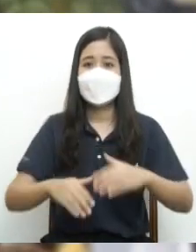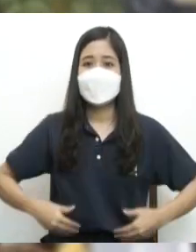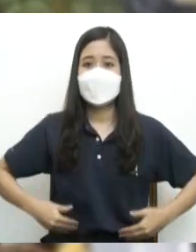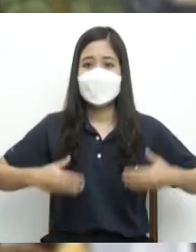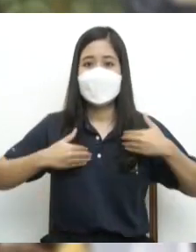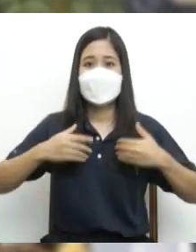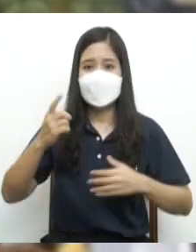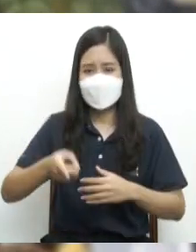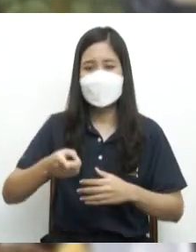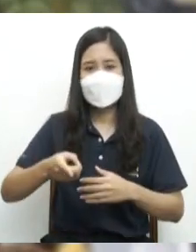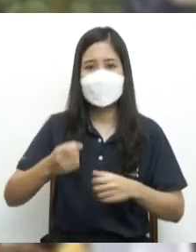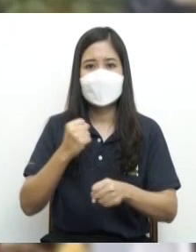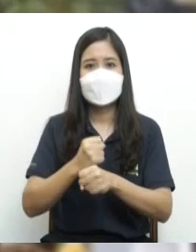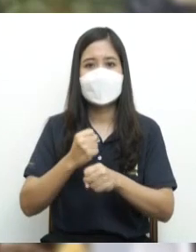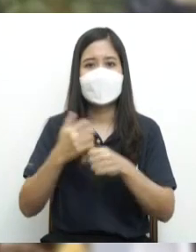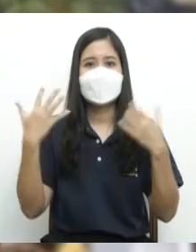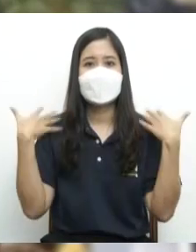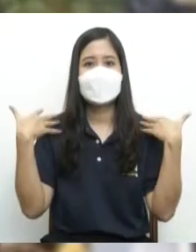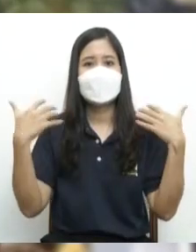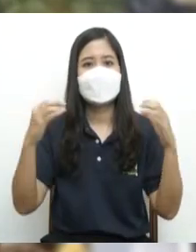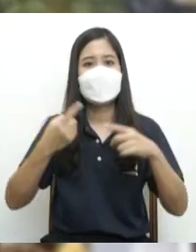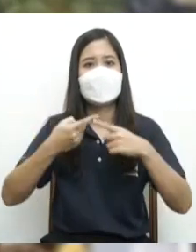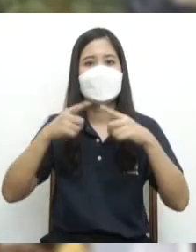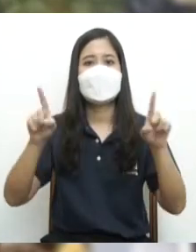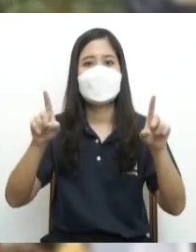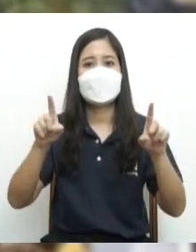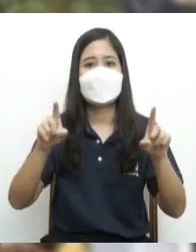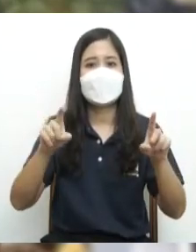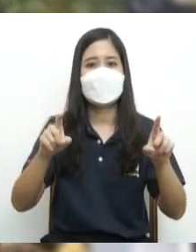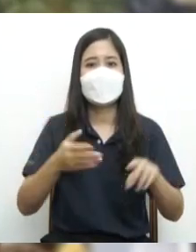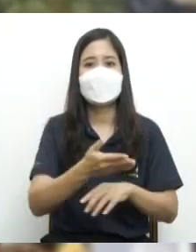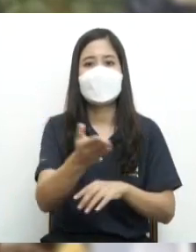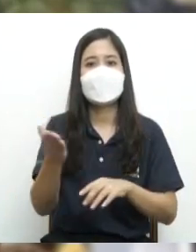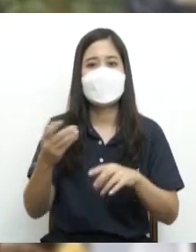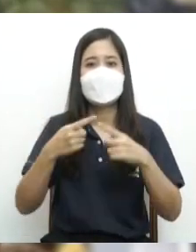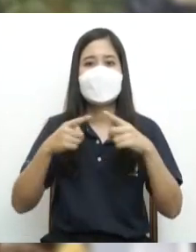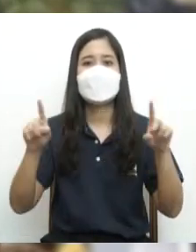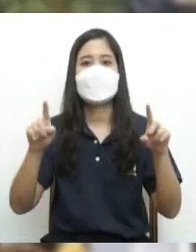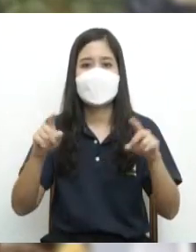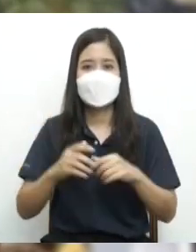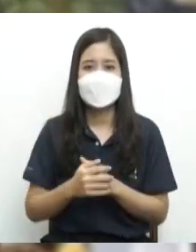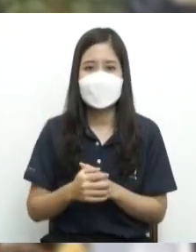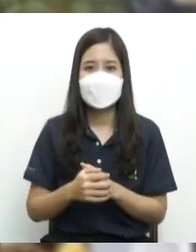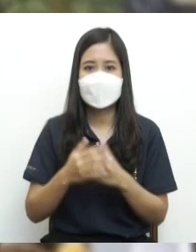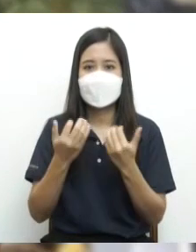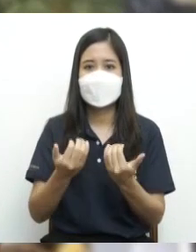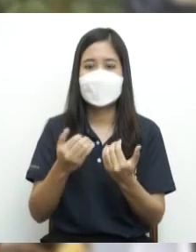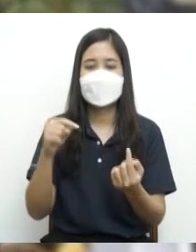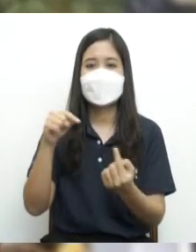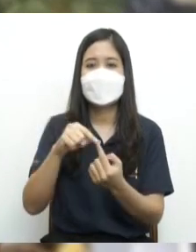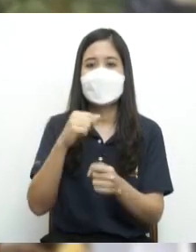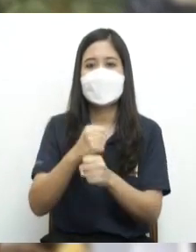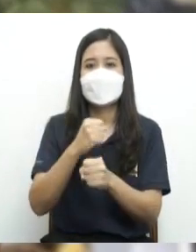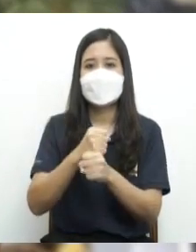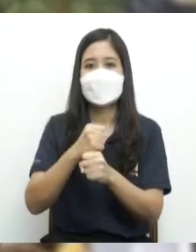ราชการมาเนี่ยอาจจะไม่เหมือนกับน้องๆหรือหลายท่านที่เข้ามาสู่ในวงราชการโดยการจ